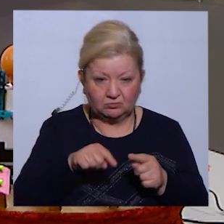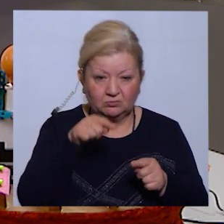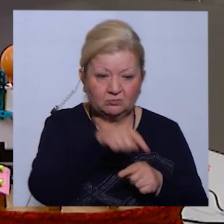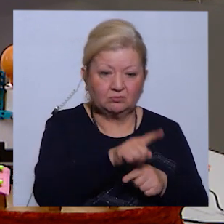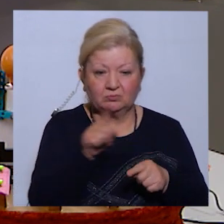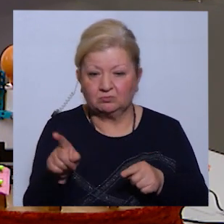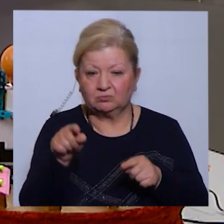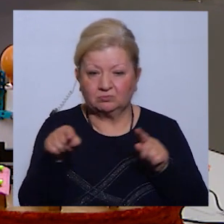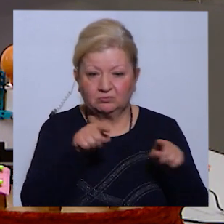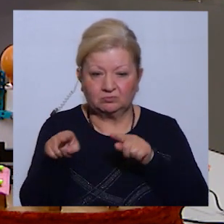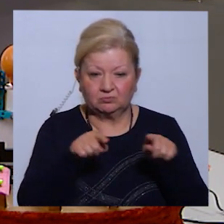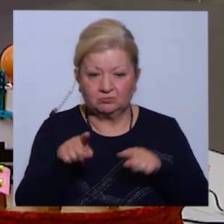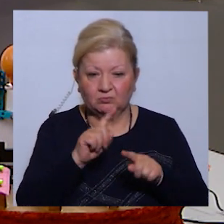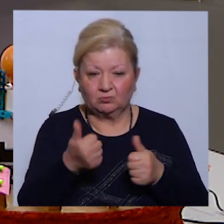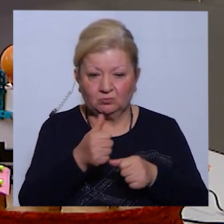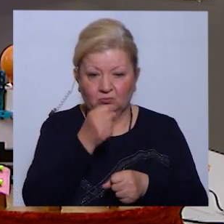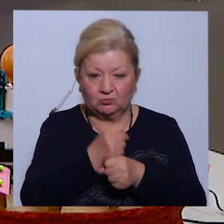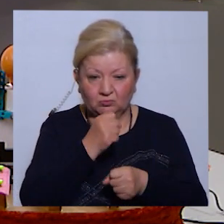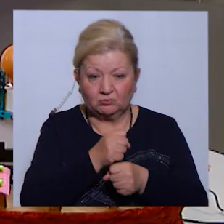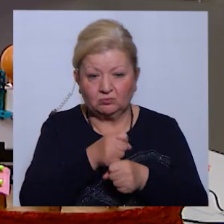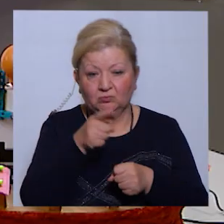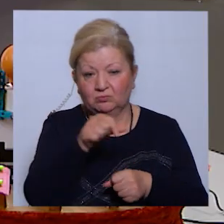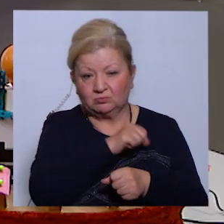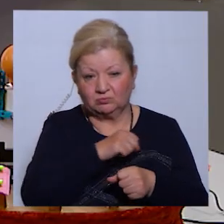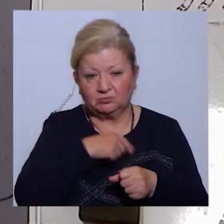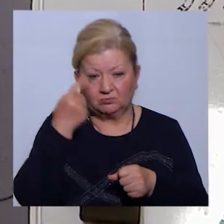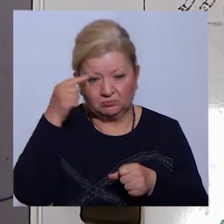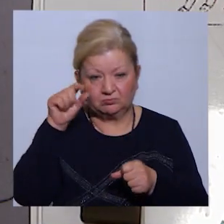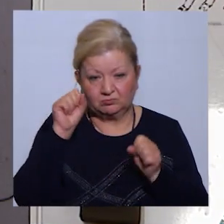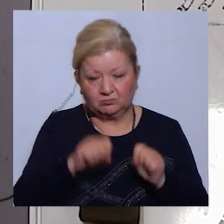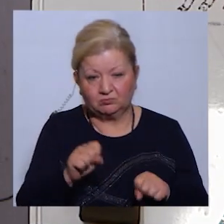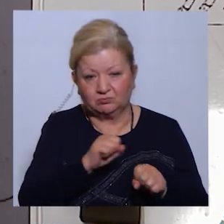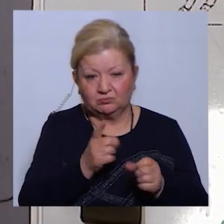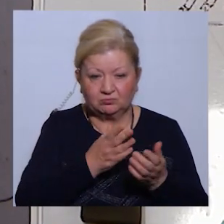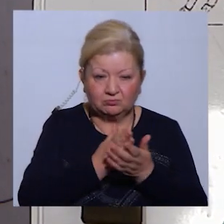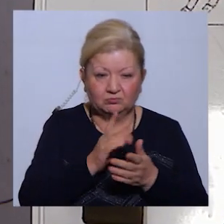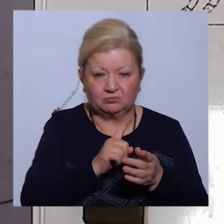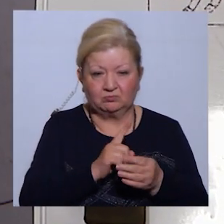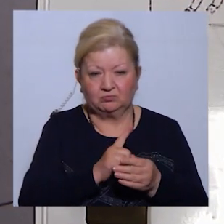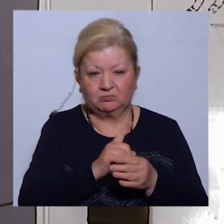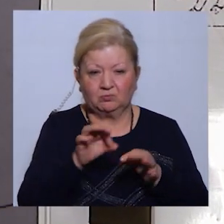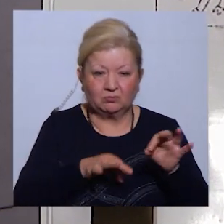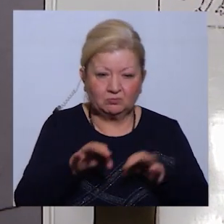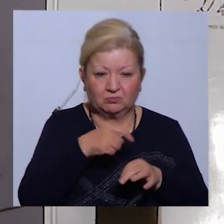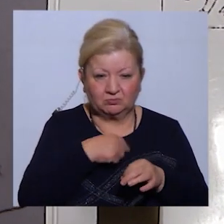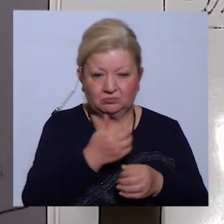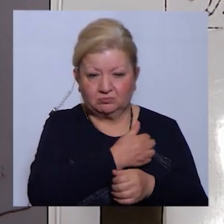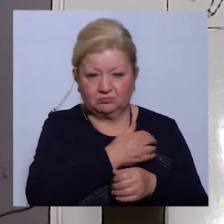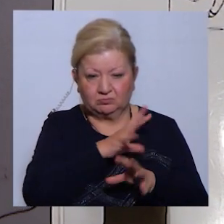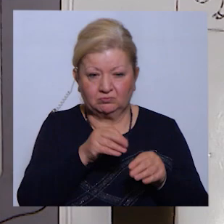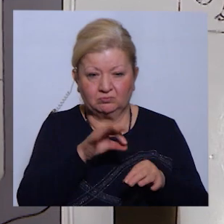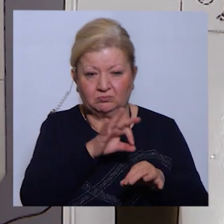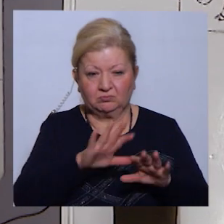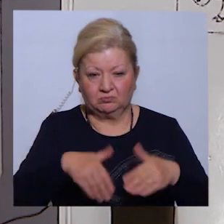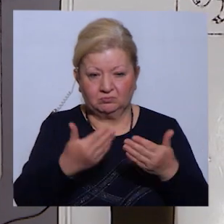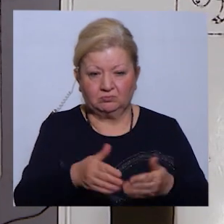მოწყობილობა, ესა თუ ის სენსორი, თქვენც მოიფიქრებთ რაღაცა მსგავს. ჩვენ მიზნათაც გვაქვს, რომ რაღაცა პროექტები, პატარა პროექტები